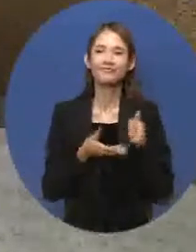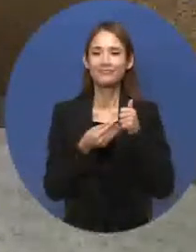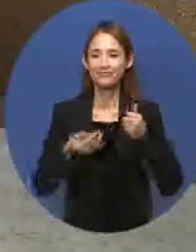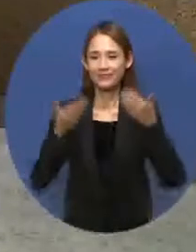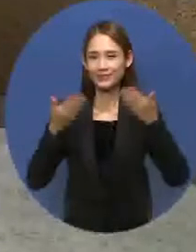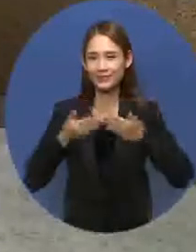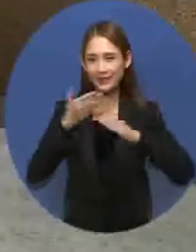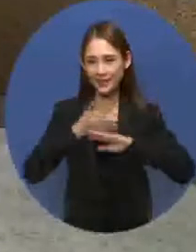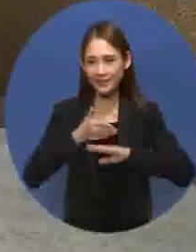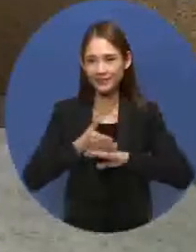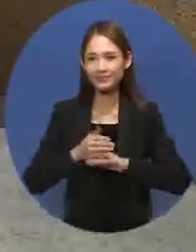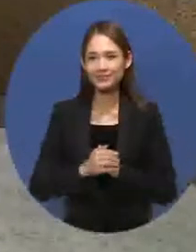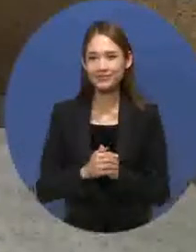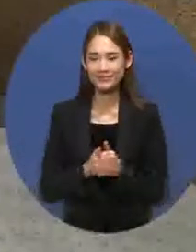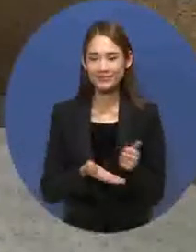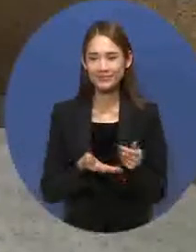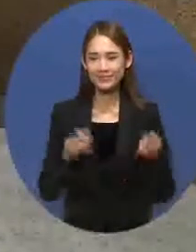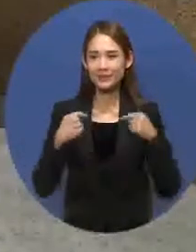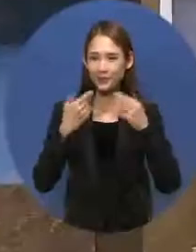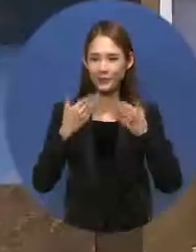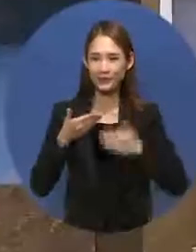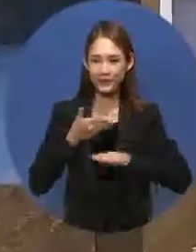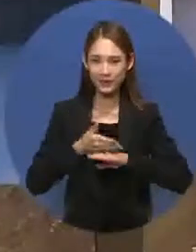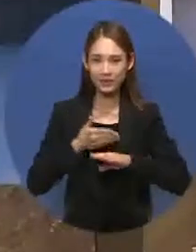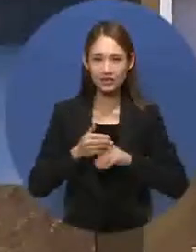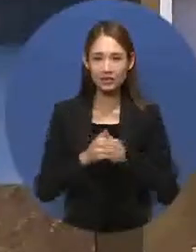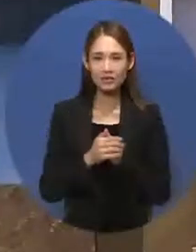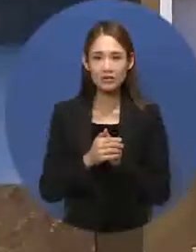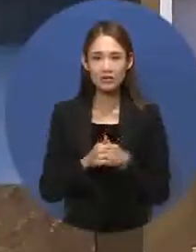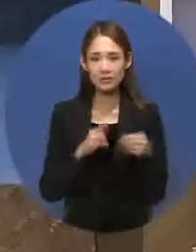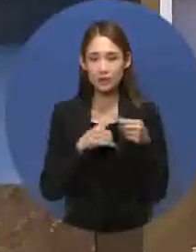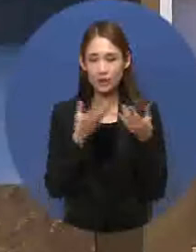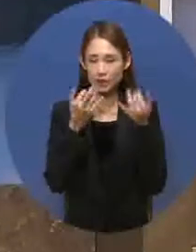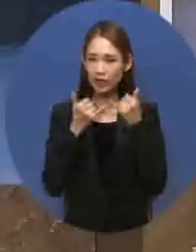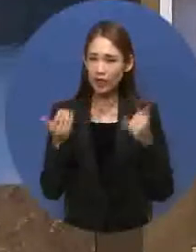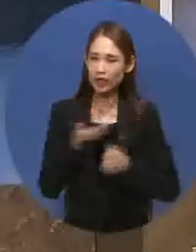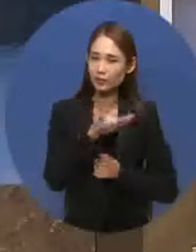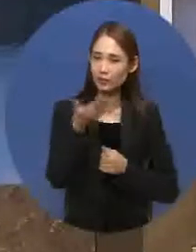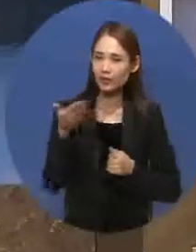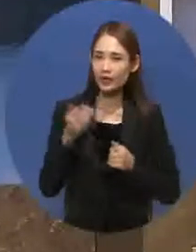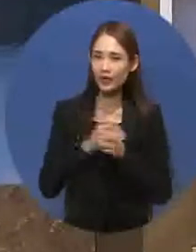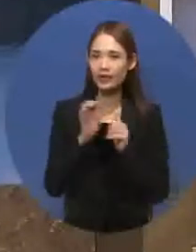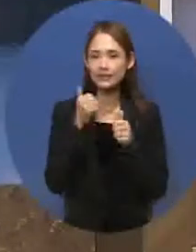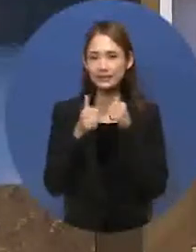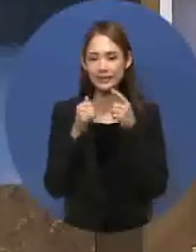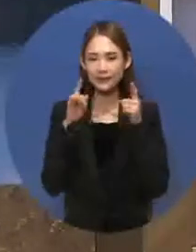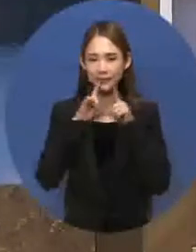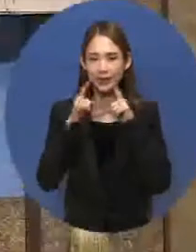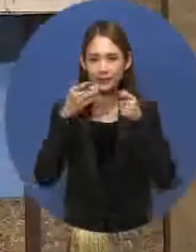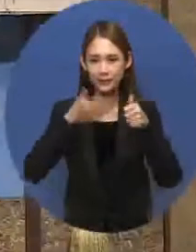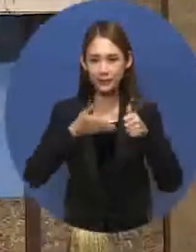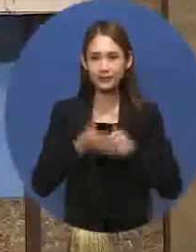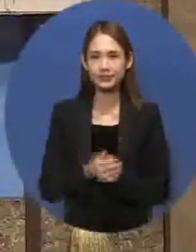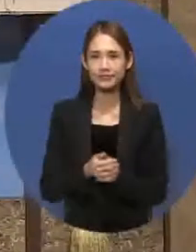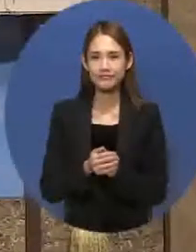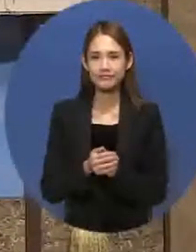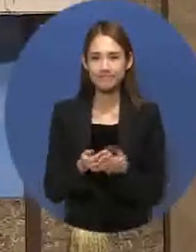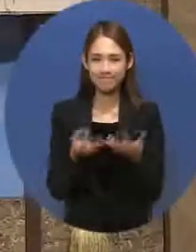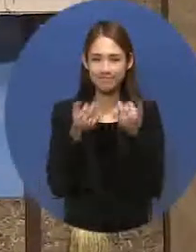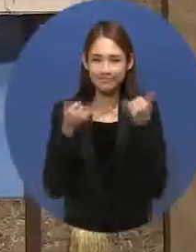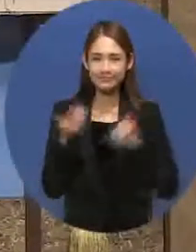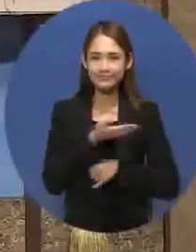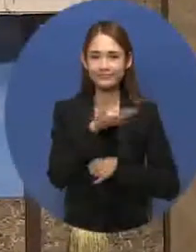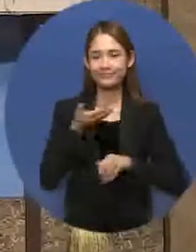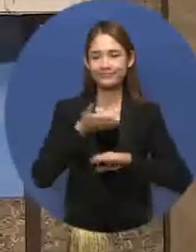주셔서 감사합니다. 아, 나와주셔서 감사합니다. 아, 그럼 먼저 시청자분들께 인사 한 말씀 해주시죠. 시청자